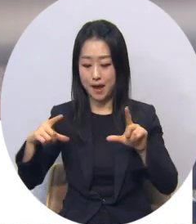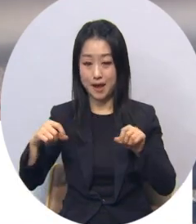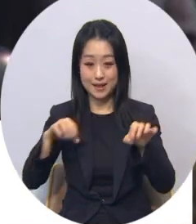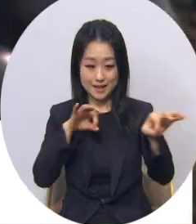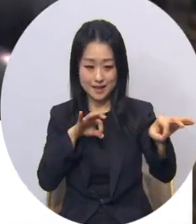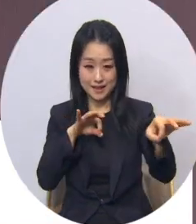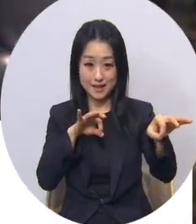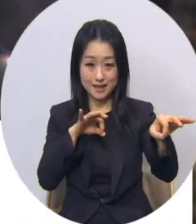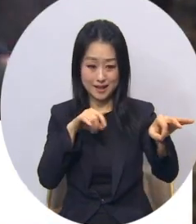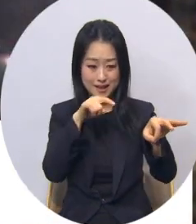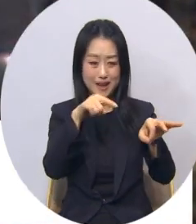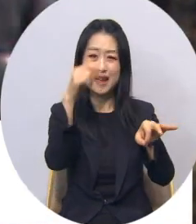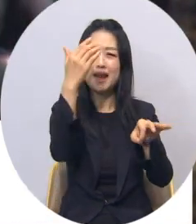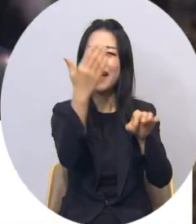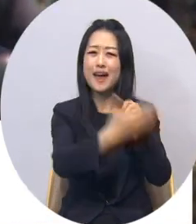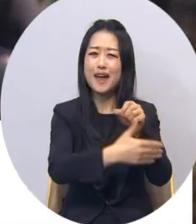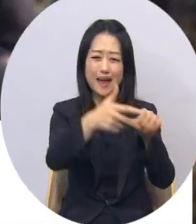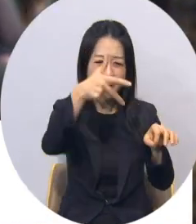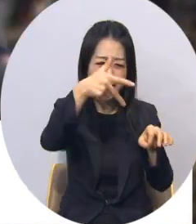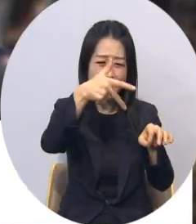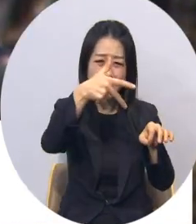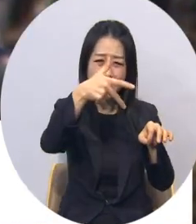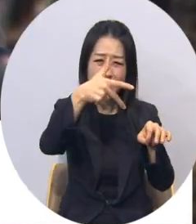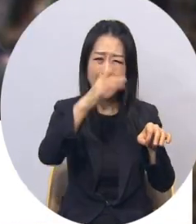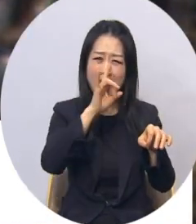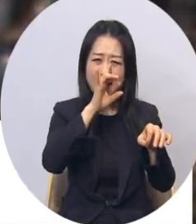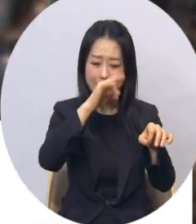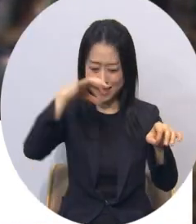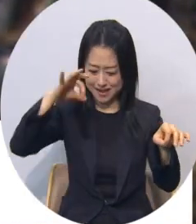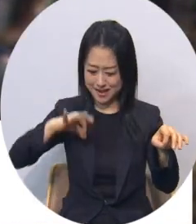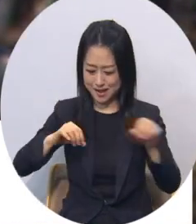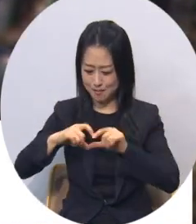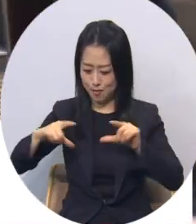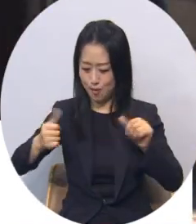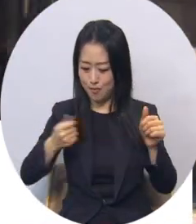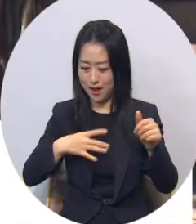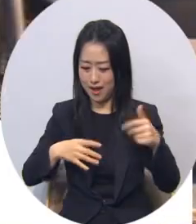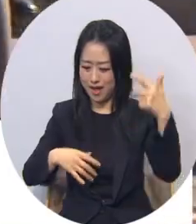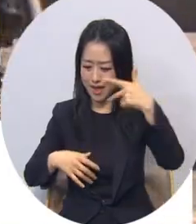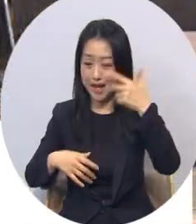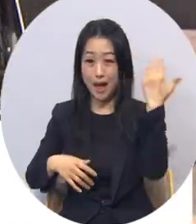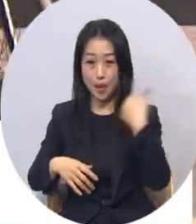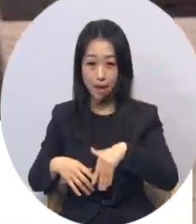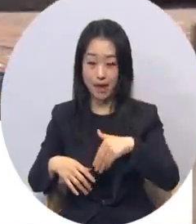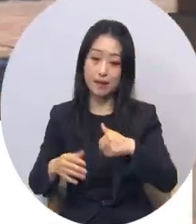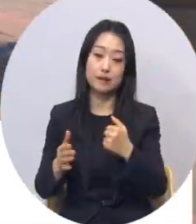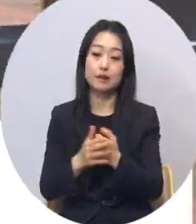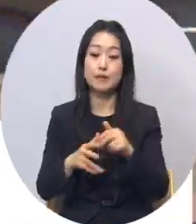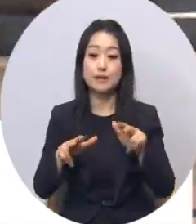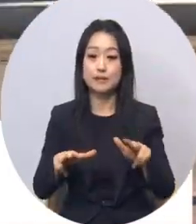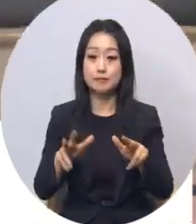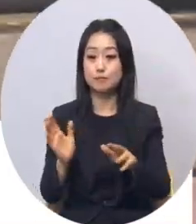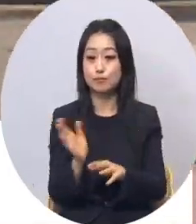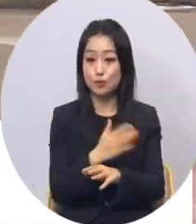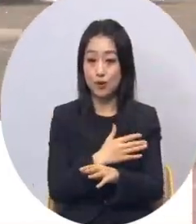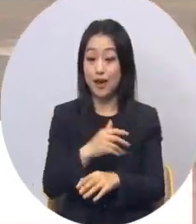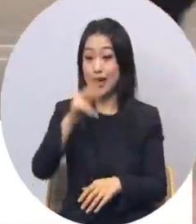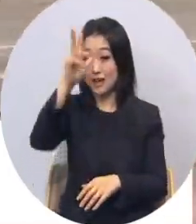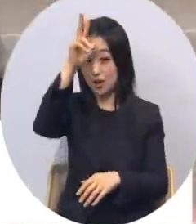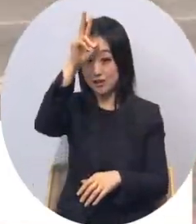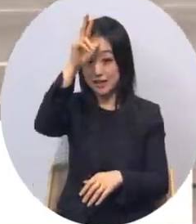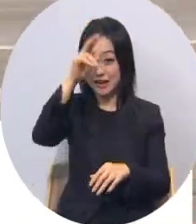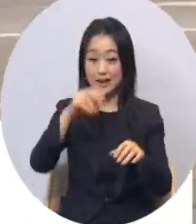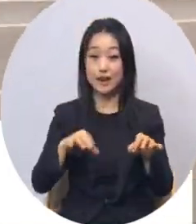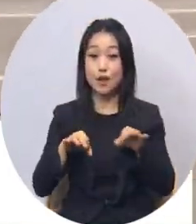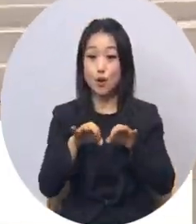차량 앞을 찍는 무인 카메라로 단속할 수 없다는 한계가 있었습니다이 같은 한계를 극복하기 위해 경찰이 뒷번호